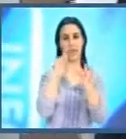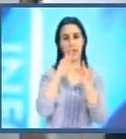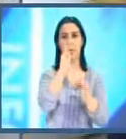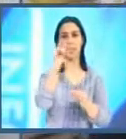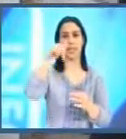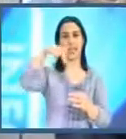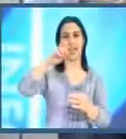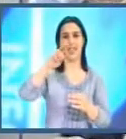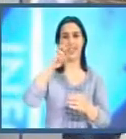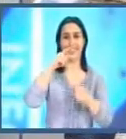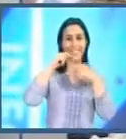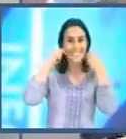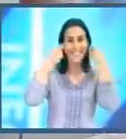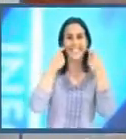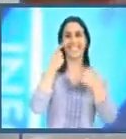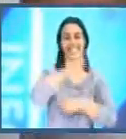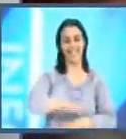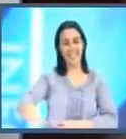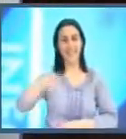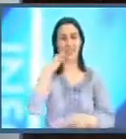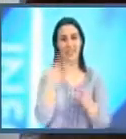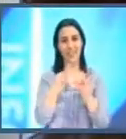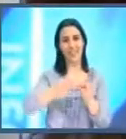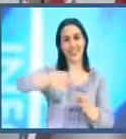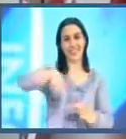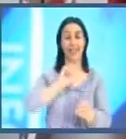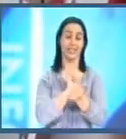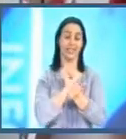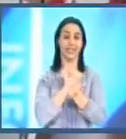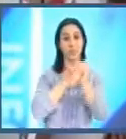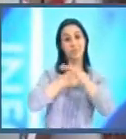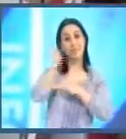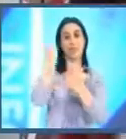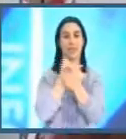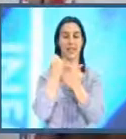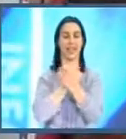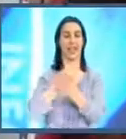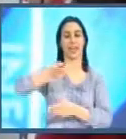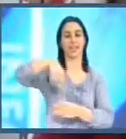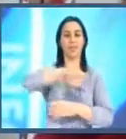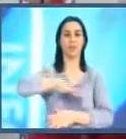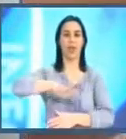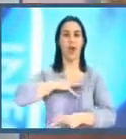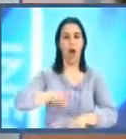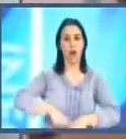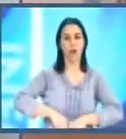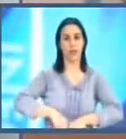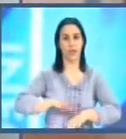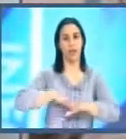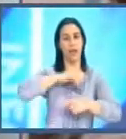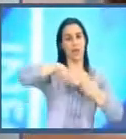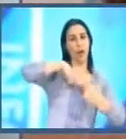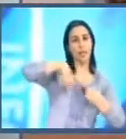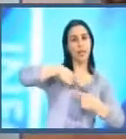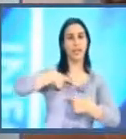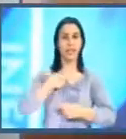Entre jocs i rialles, aquests nens matiners esperen l'hora d'entrar a la classe a l'espai d'acollida, un espai creat per conciliar la vida laboral i